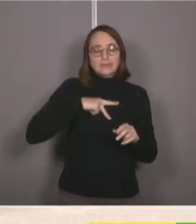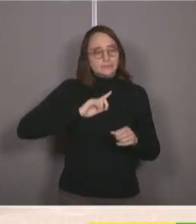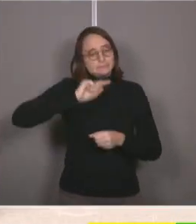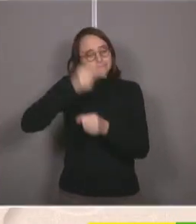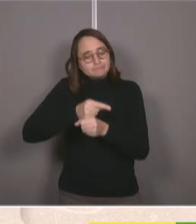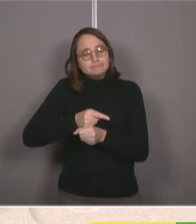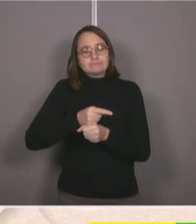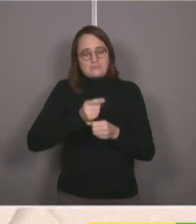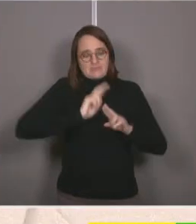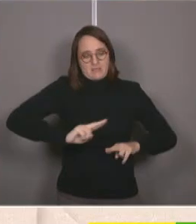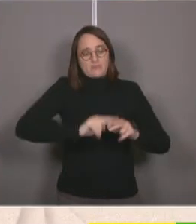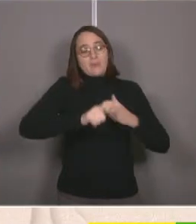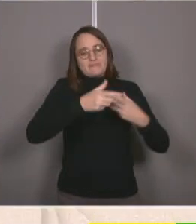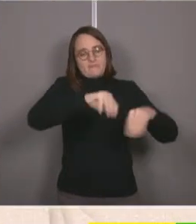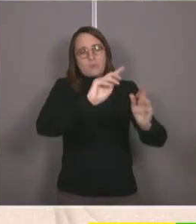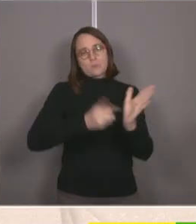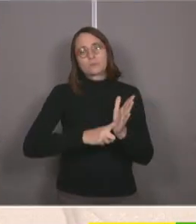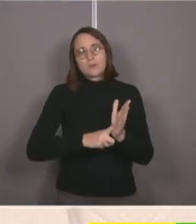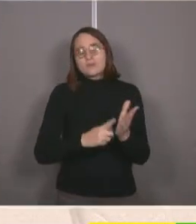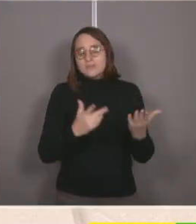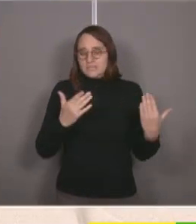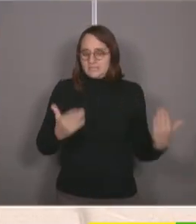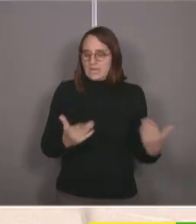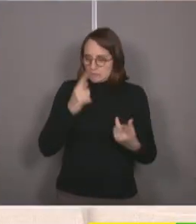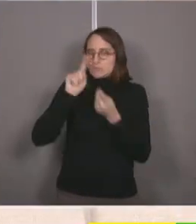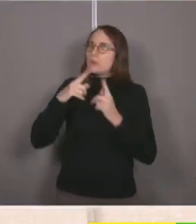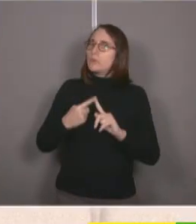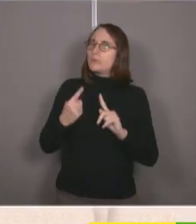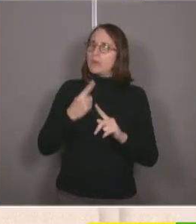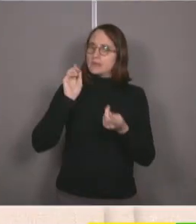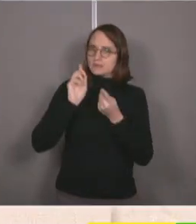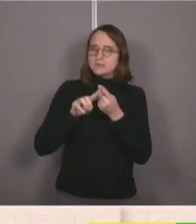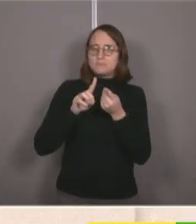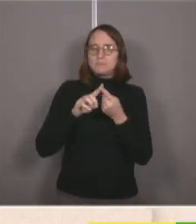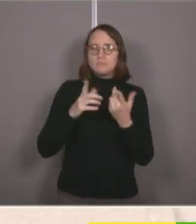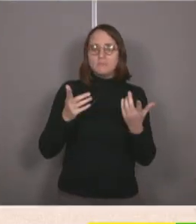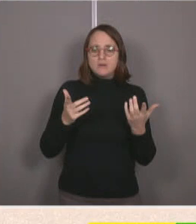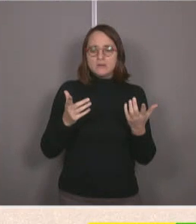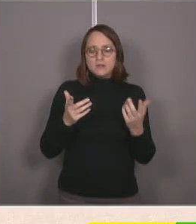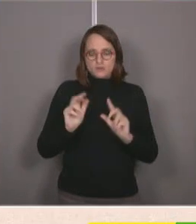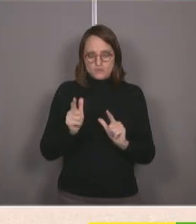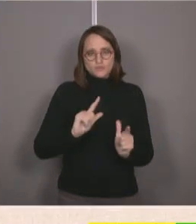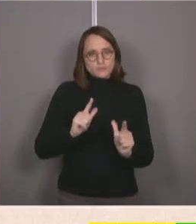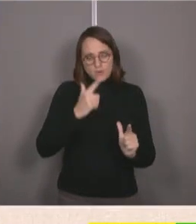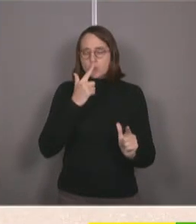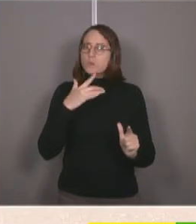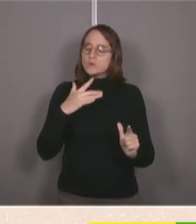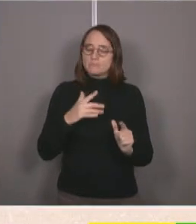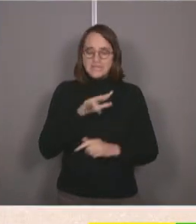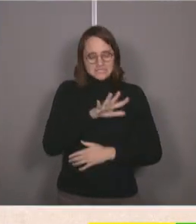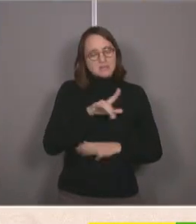logement avant une vente. C'est un vrai sujet dans un contexte de forte tension sur la question du logement, mais